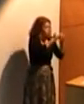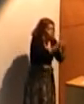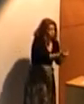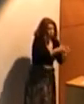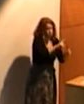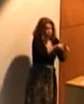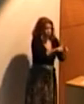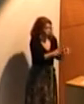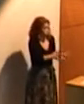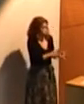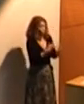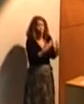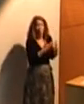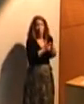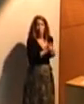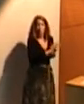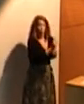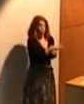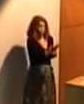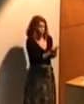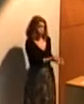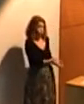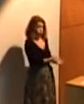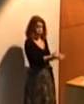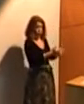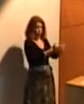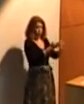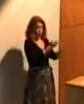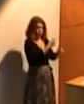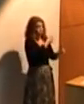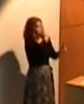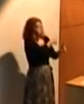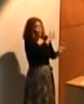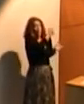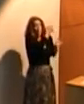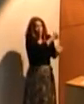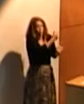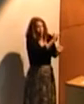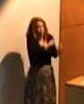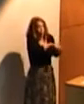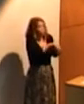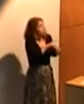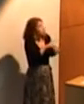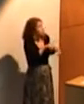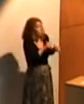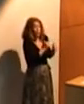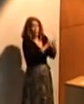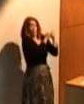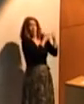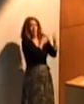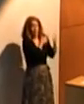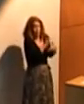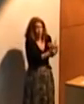plus de primauté des processus naturels il en parlera beaucoup d'héritage ce qui nous est hérité au travers effectivement des caractères